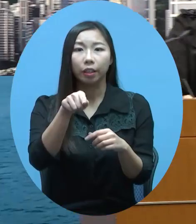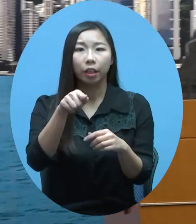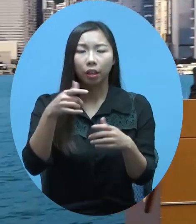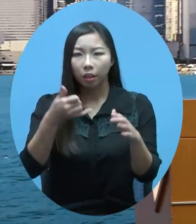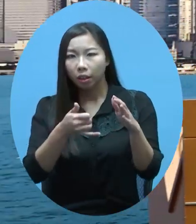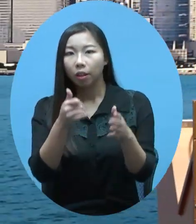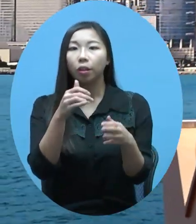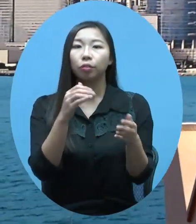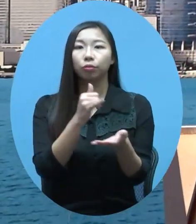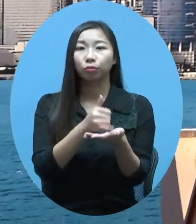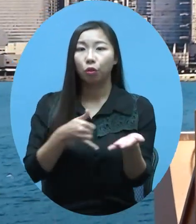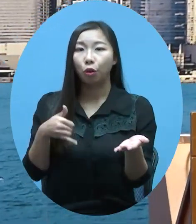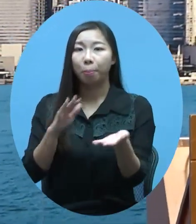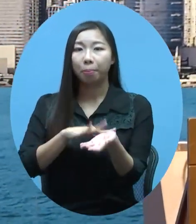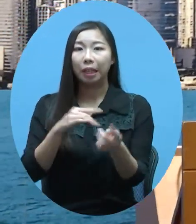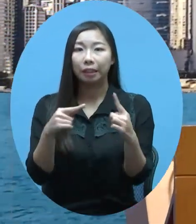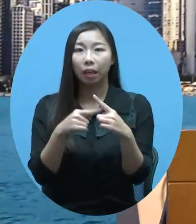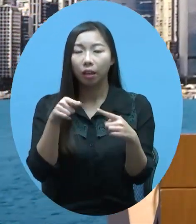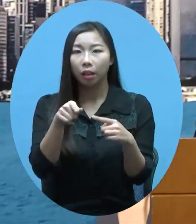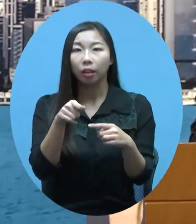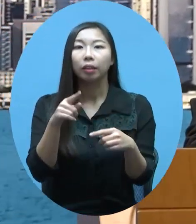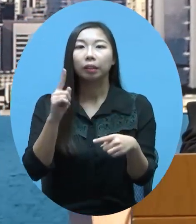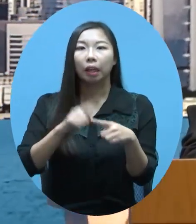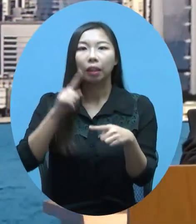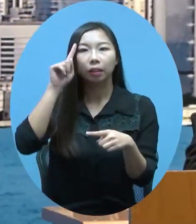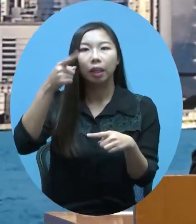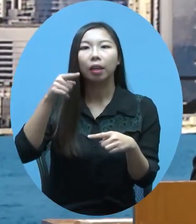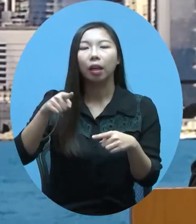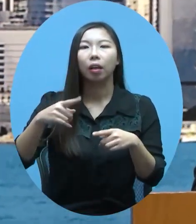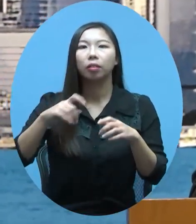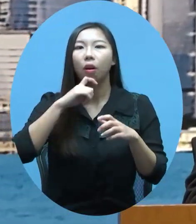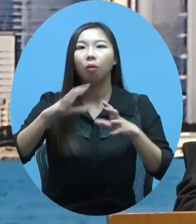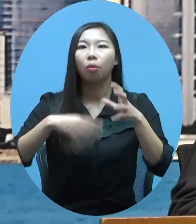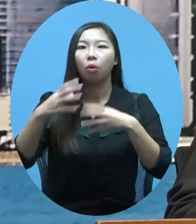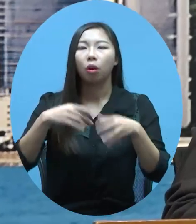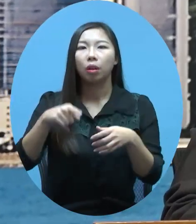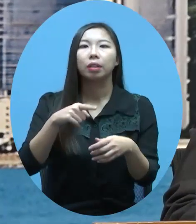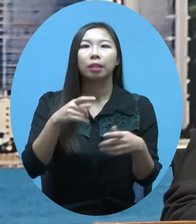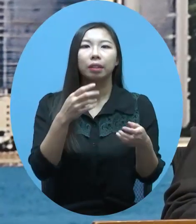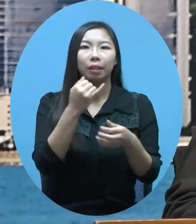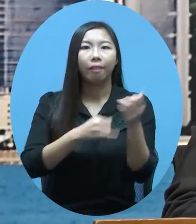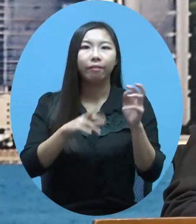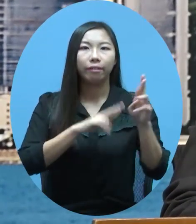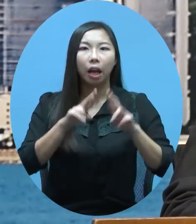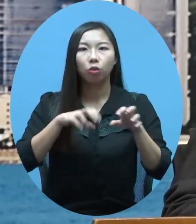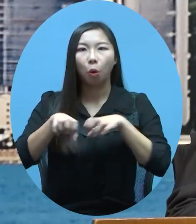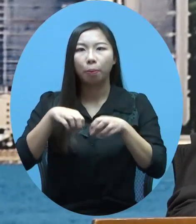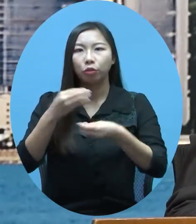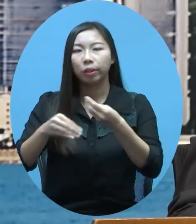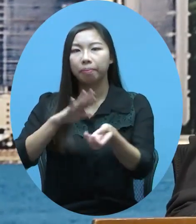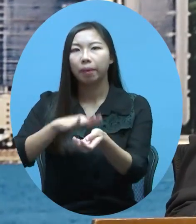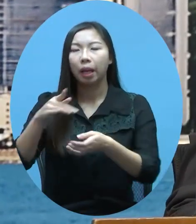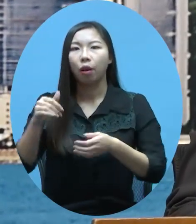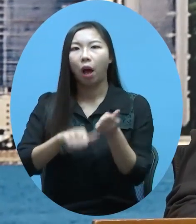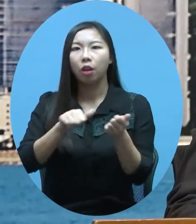人嗰樣嘢。因為我哋聽日都約咗開個新發及動物傳染病科學委員會啦，同埋呢個即係